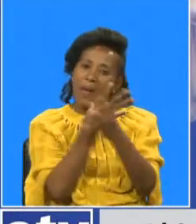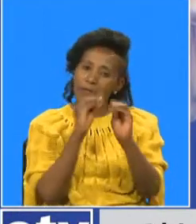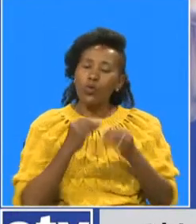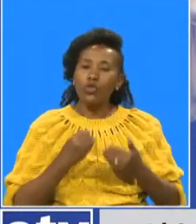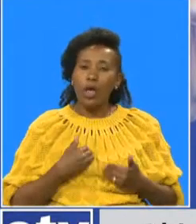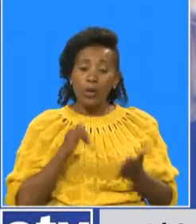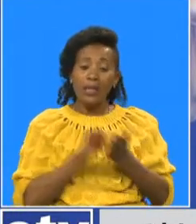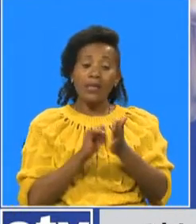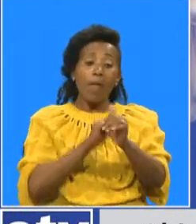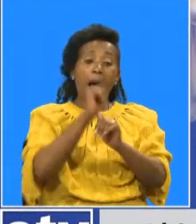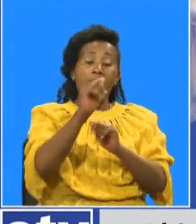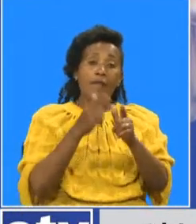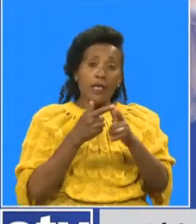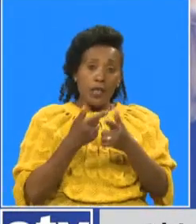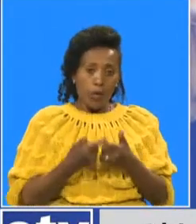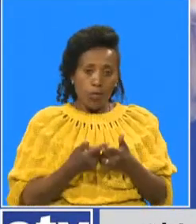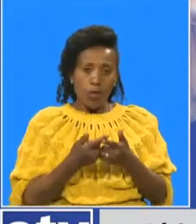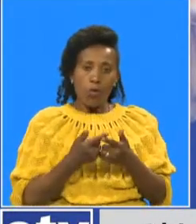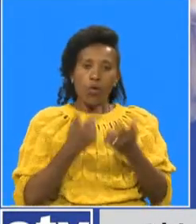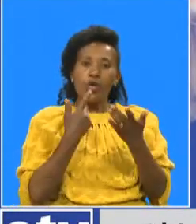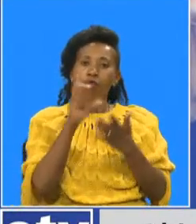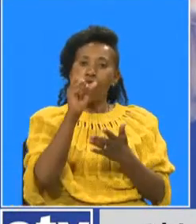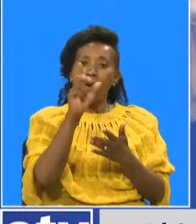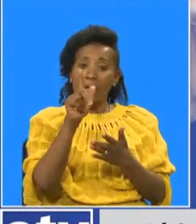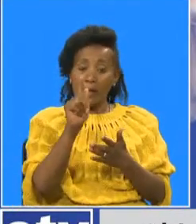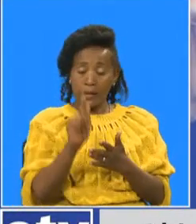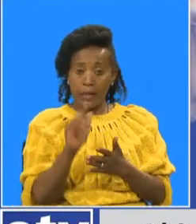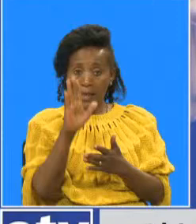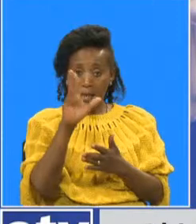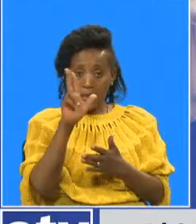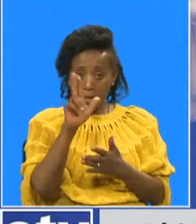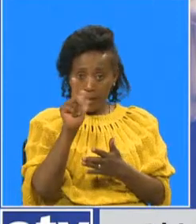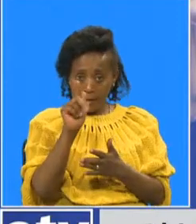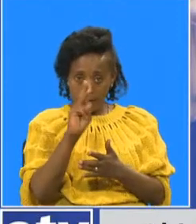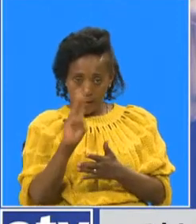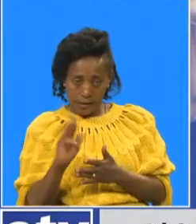አሉ። ከዛ ባለፈ ደግሞ የፎሬን ካረንሲ